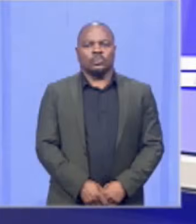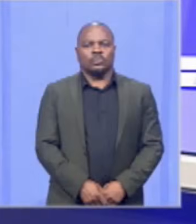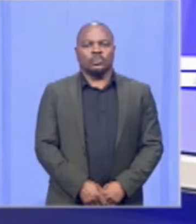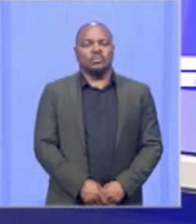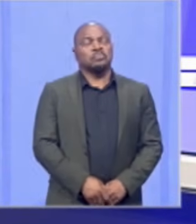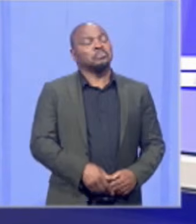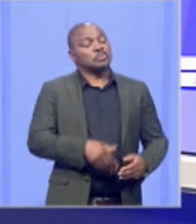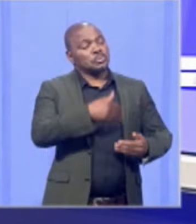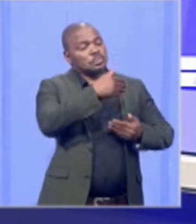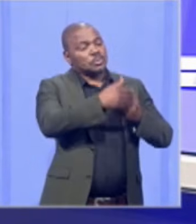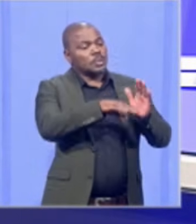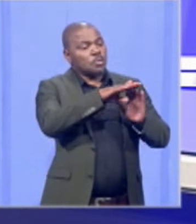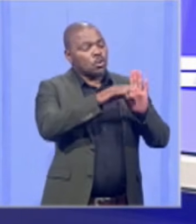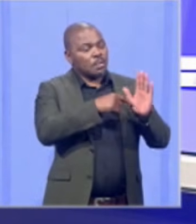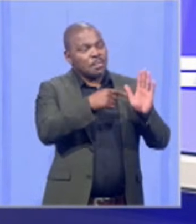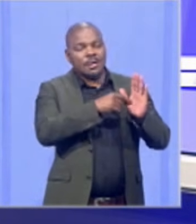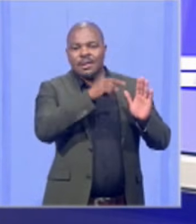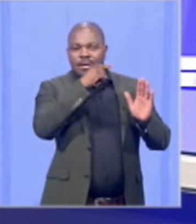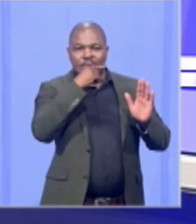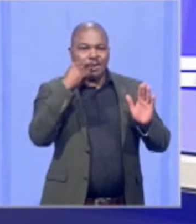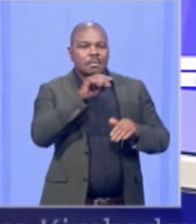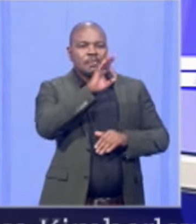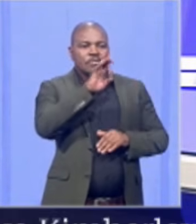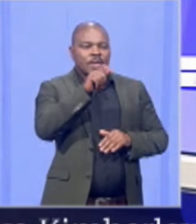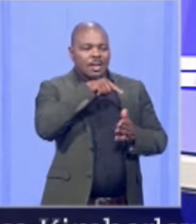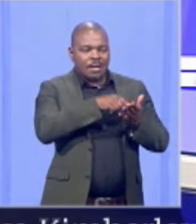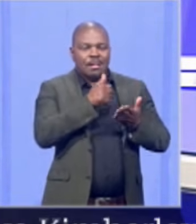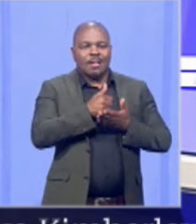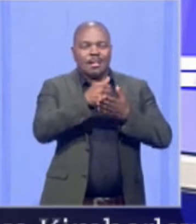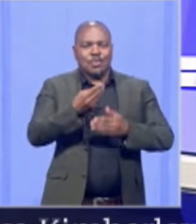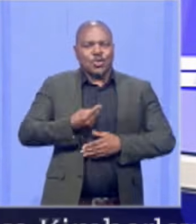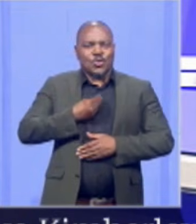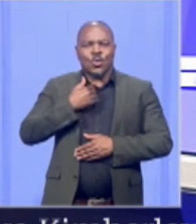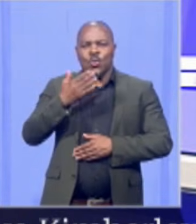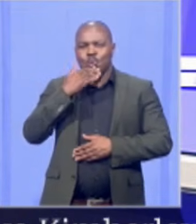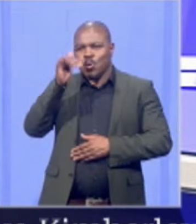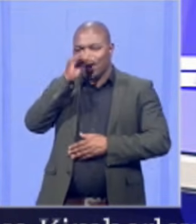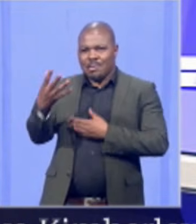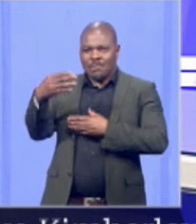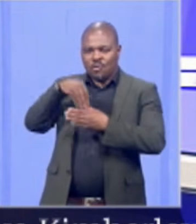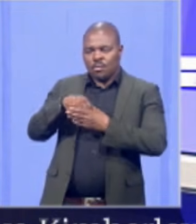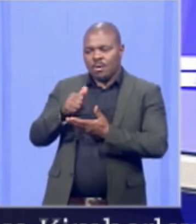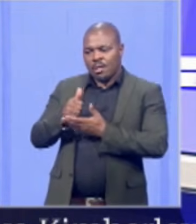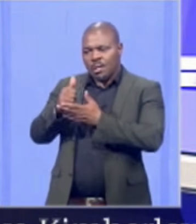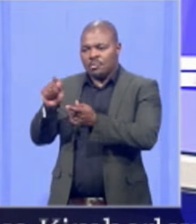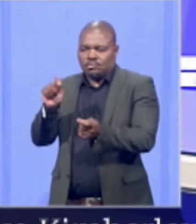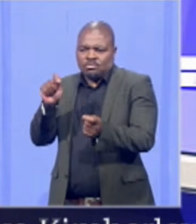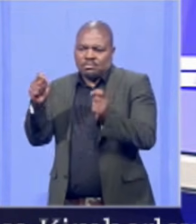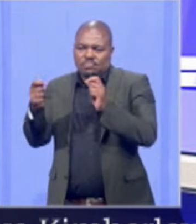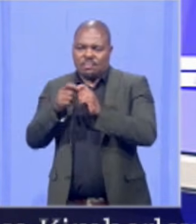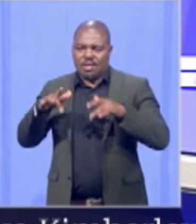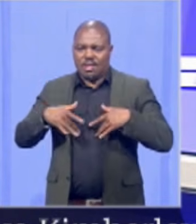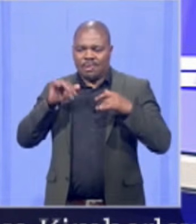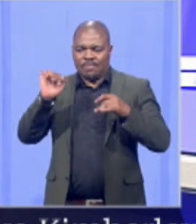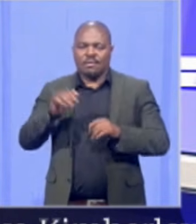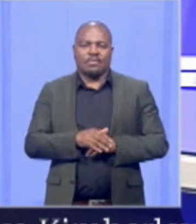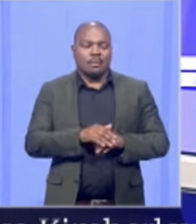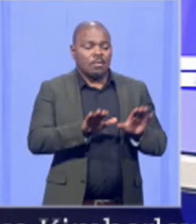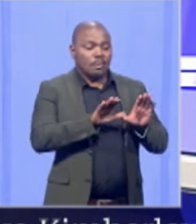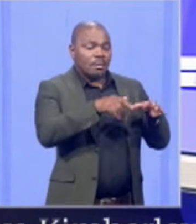Go latela letsholo le le atlegileng la go thusa bašwa ba ba amegang mo ditirong tsa bosenyi go fetola matshelo a bona, mokgatlho wa